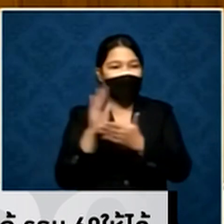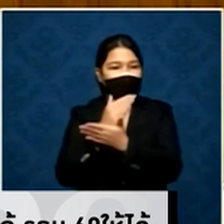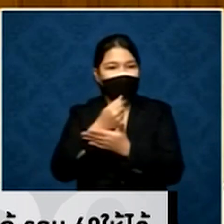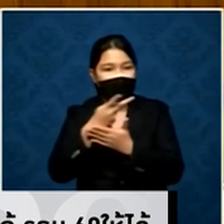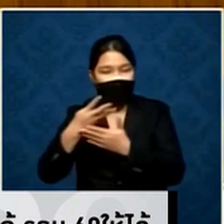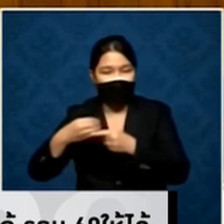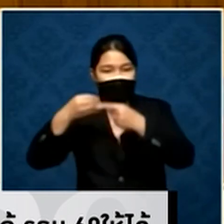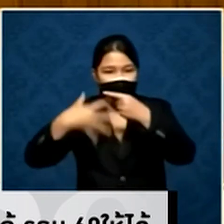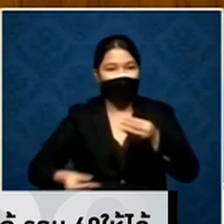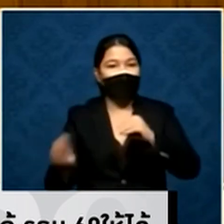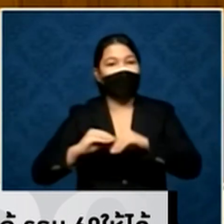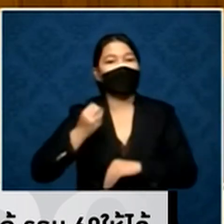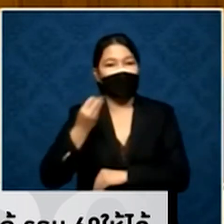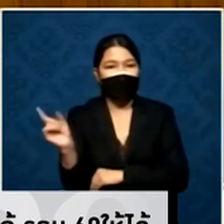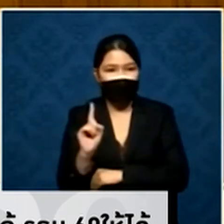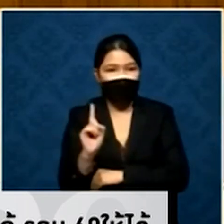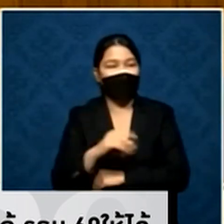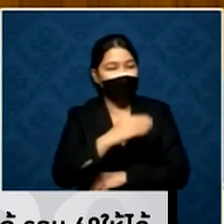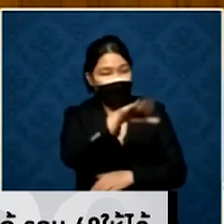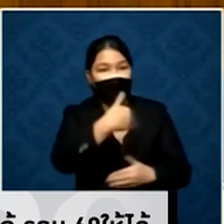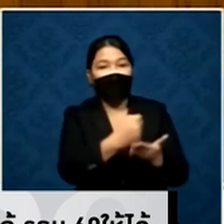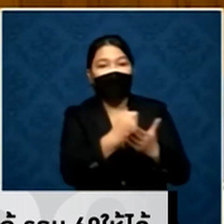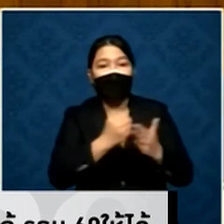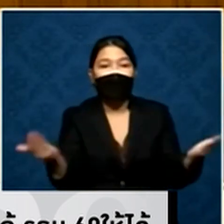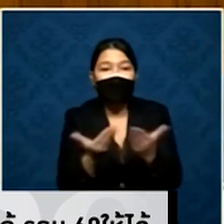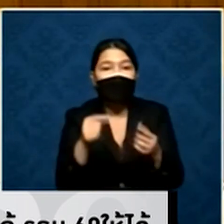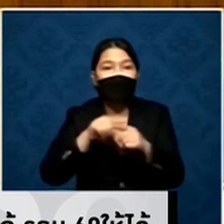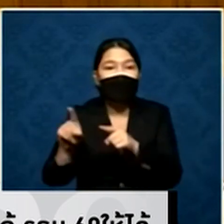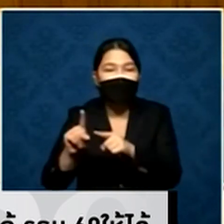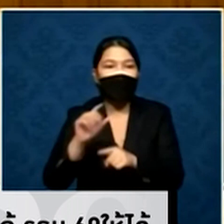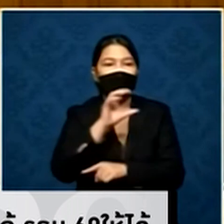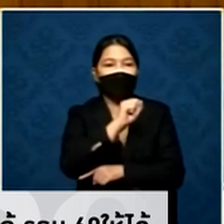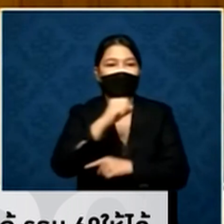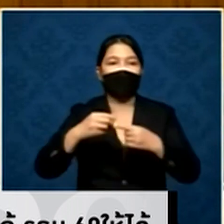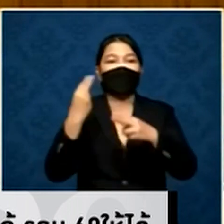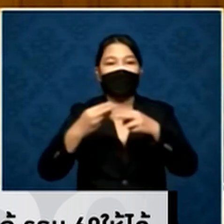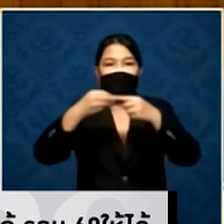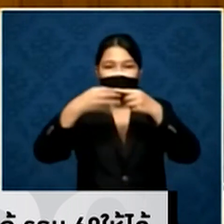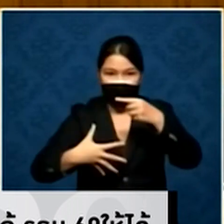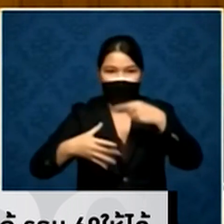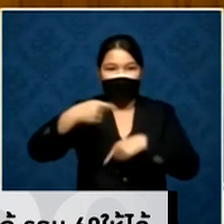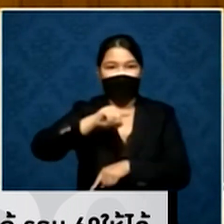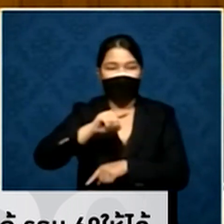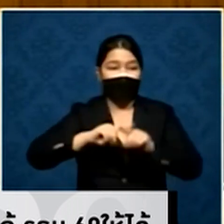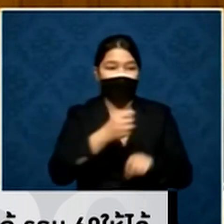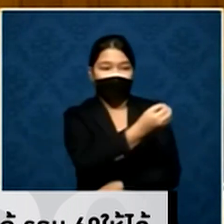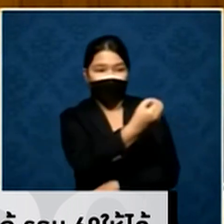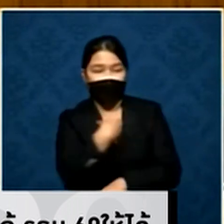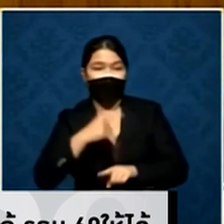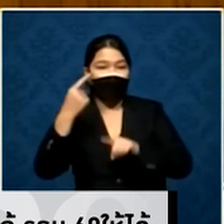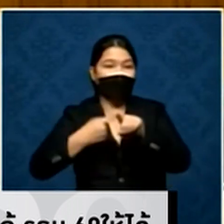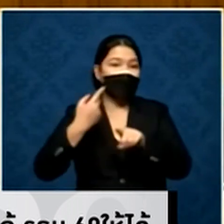ถ้าเราผ่านการเริ่มปี 62มาครับมีการพิจารณาแก้กรรมทั้งหมดเพียงแค่ 3รอบและ